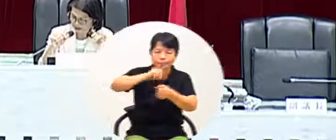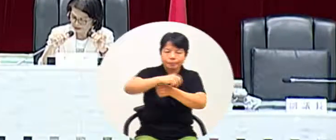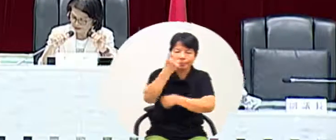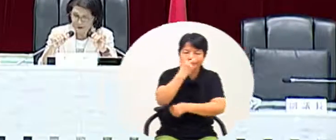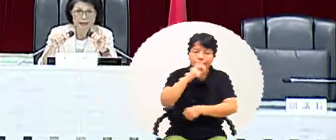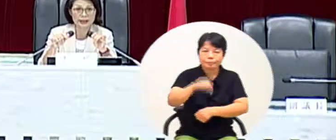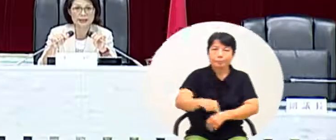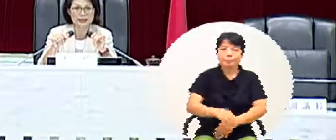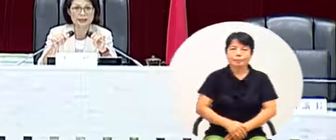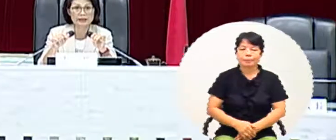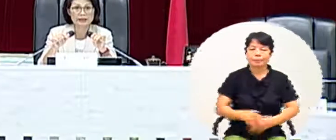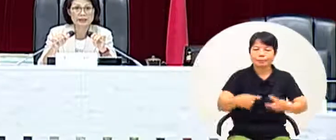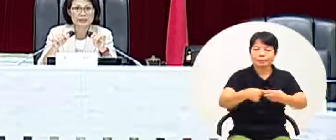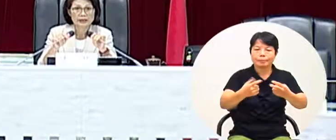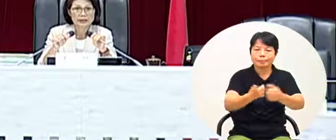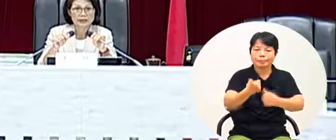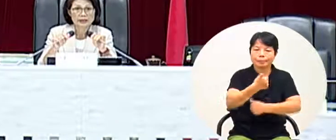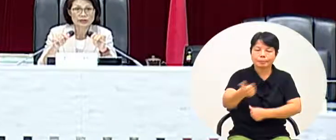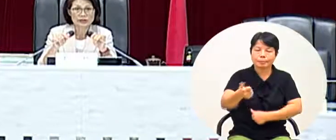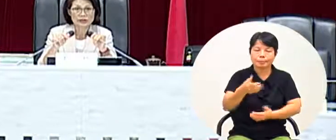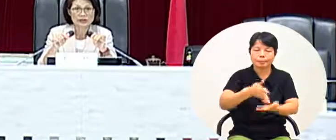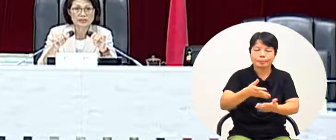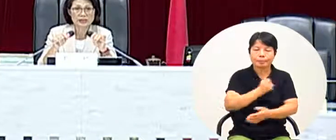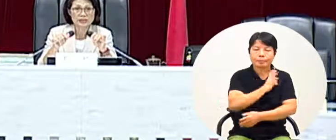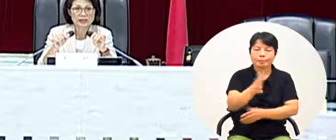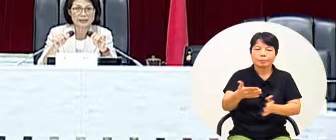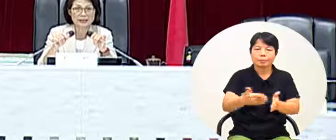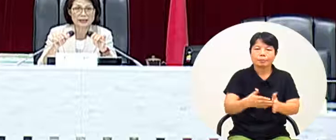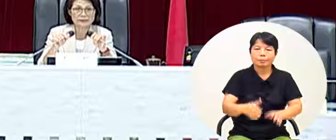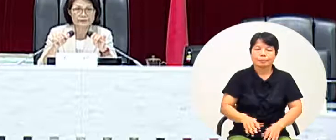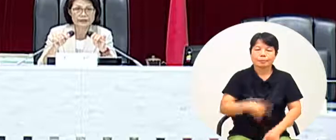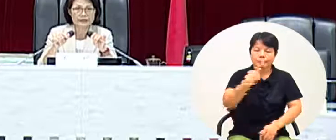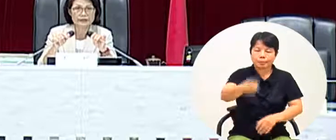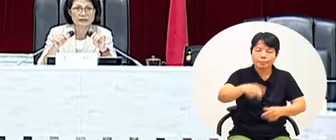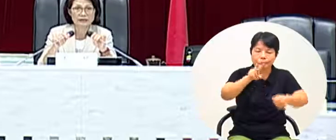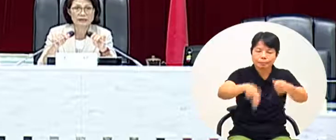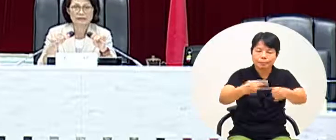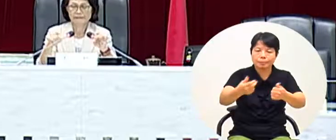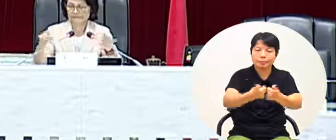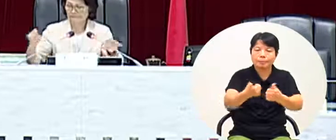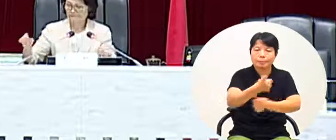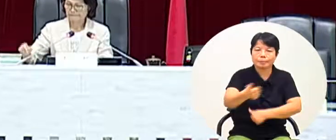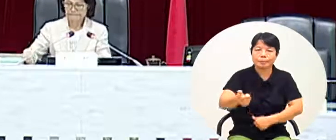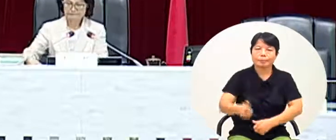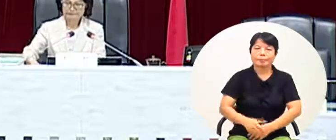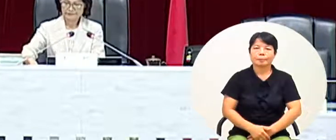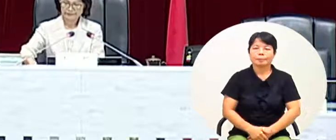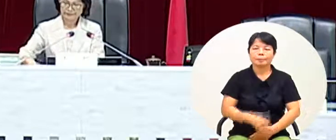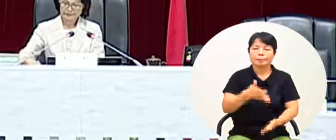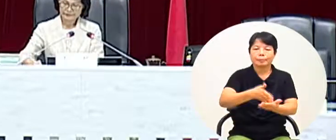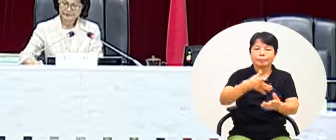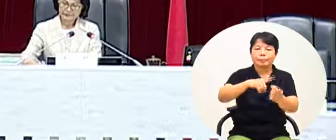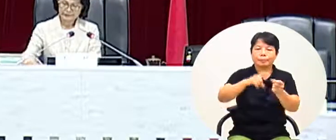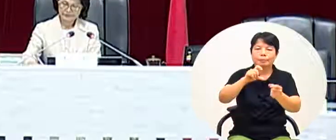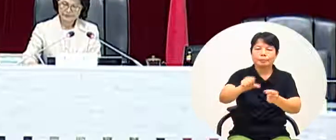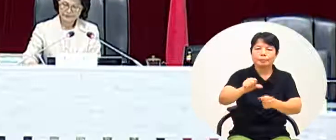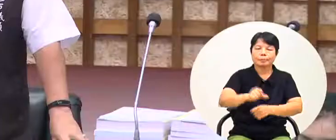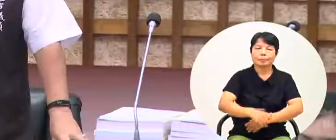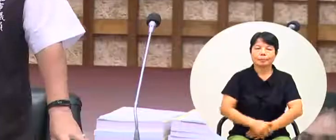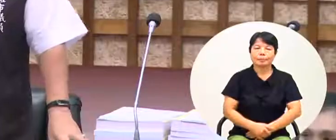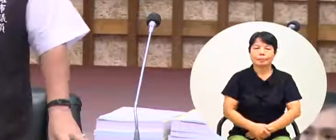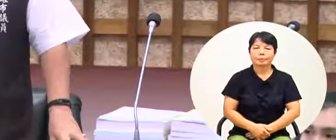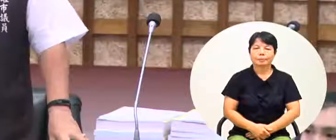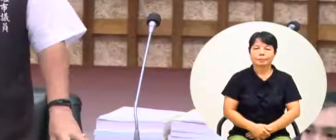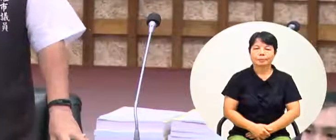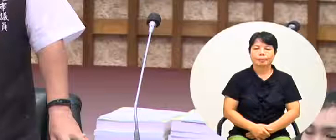们请刘德林议员。 谢谢会议主席。 时间十五分。 谢谢会议主席。首先来